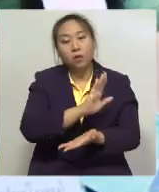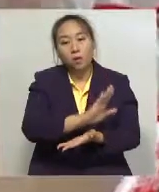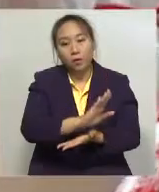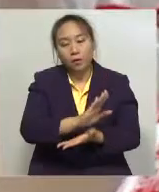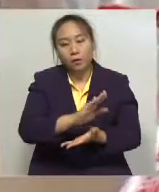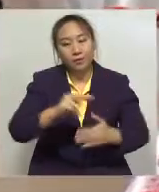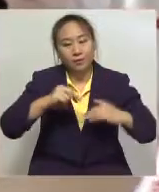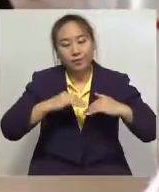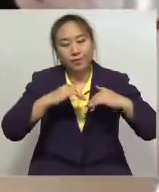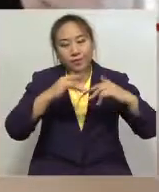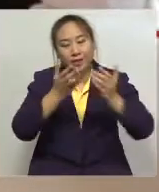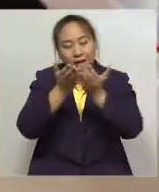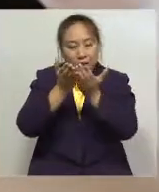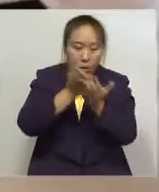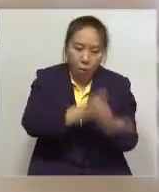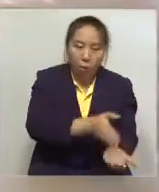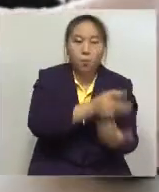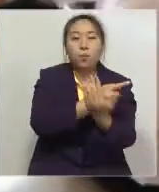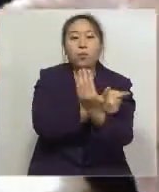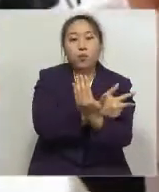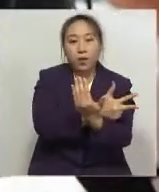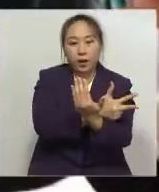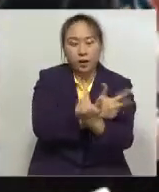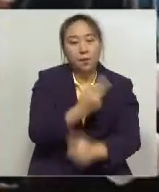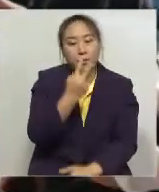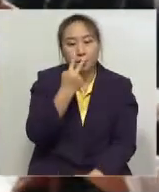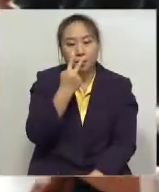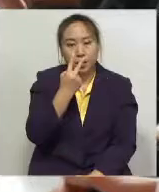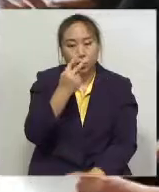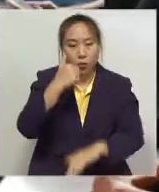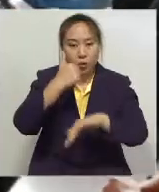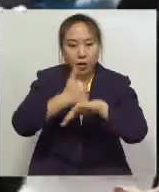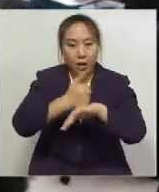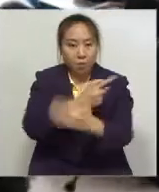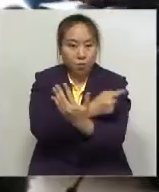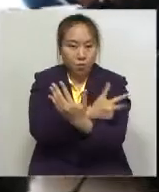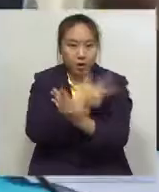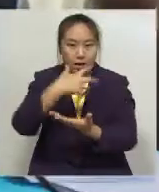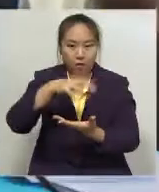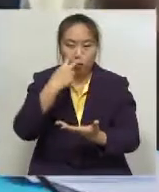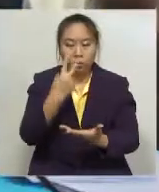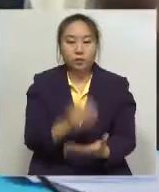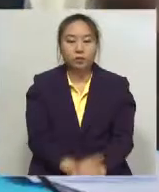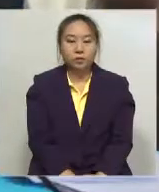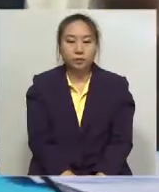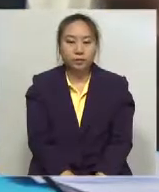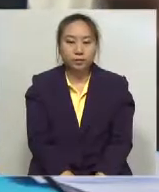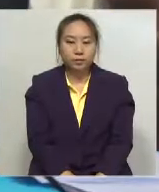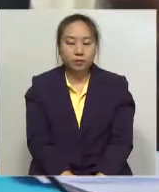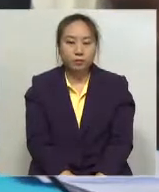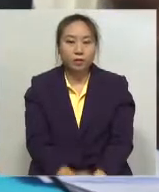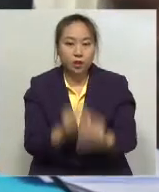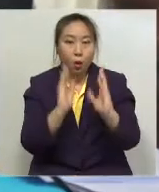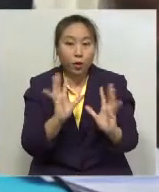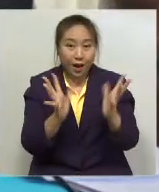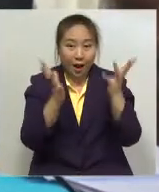เหตุช่วยเหลือนะครับเรือล่มที่จังหวัดภูเก็ตนะครับเดี๋ยวเราไปฟังเสียงของทางท่านผู้ว่าราชการจังหวัดภูเก็ตกันครับ ผู้สูญหาย